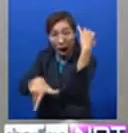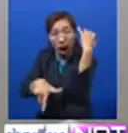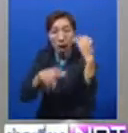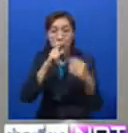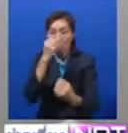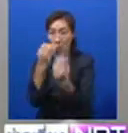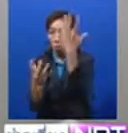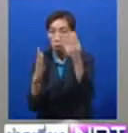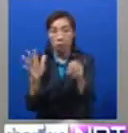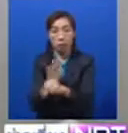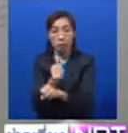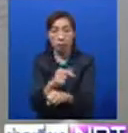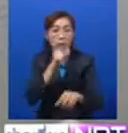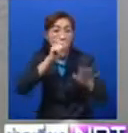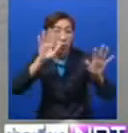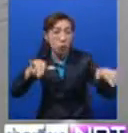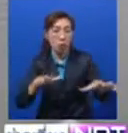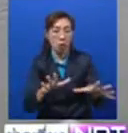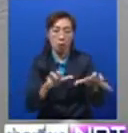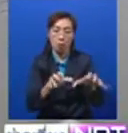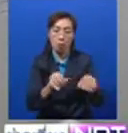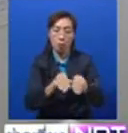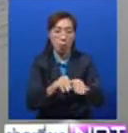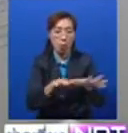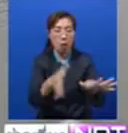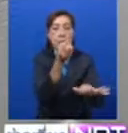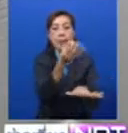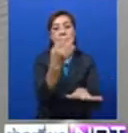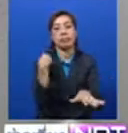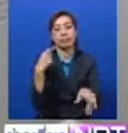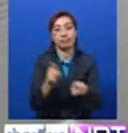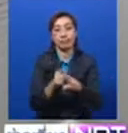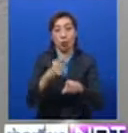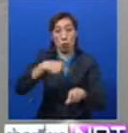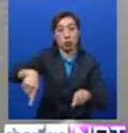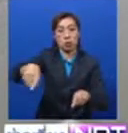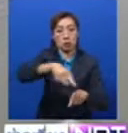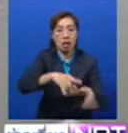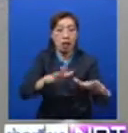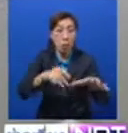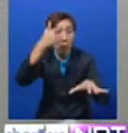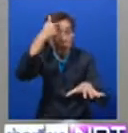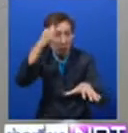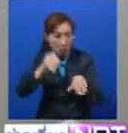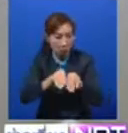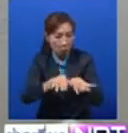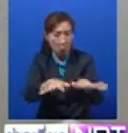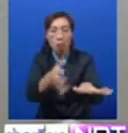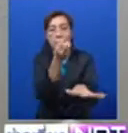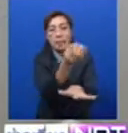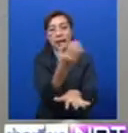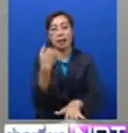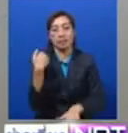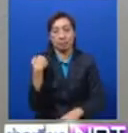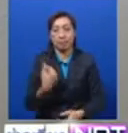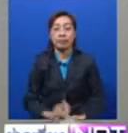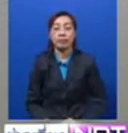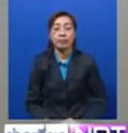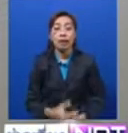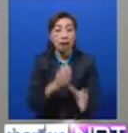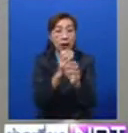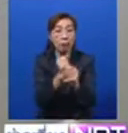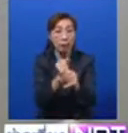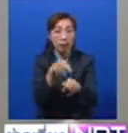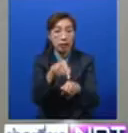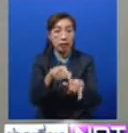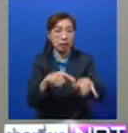ำแล้วก็นกอินทรีก็มีจำนวนมากด้วยนั่นเอง ใช่ค่ะบริเวณนี้ก็เลยจะมีปูดำเยอะมากๆเลยนะคะถัดจากลานปูดำนะคะพา